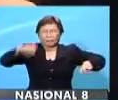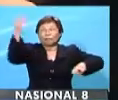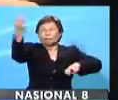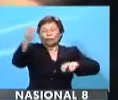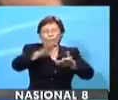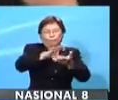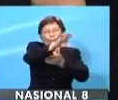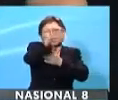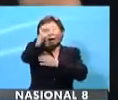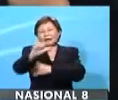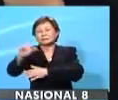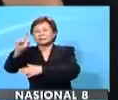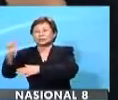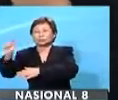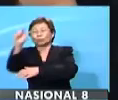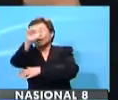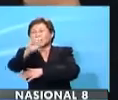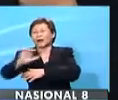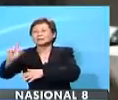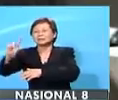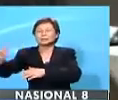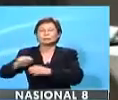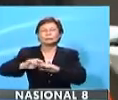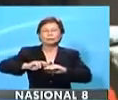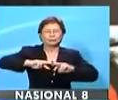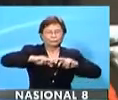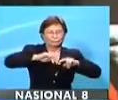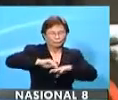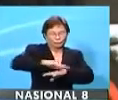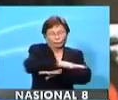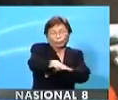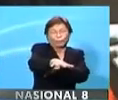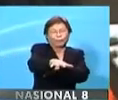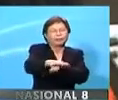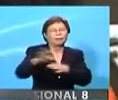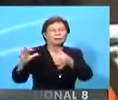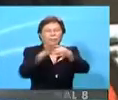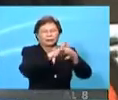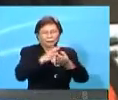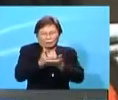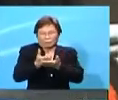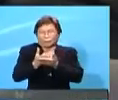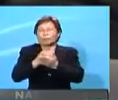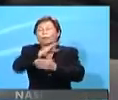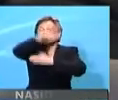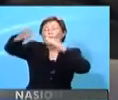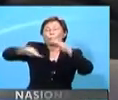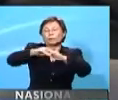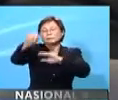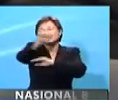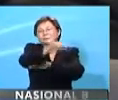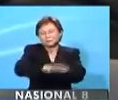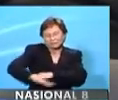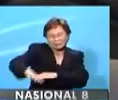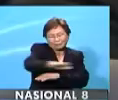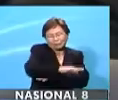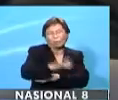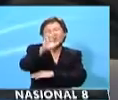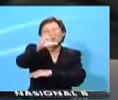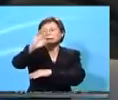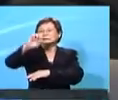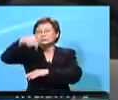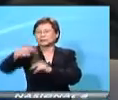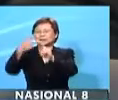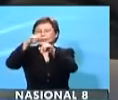Pelaburan Asia Timur bertajuk Impak Rundingan Kerjasama Ekonomi Komprehensif Serantau RCEP kepada